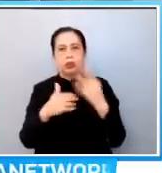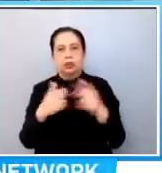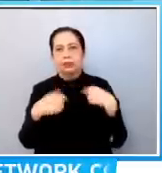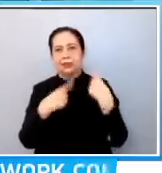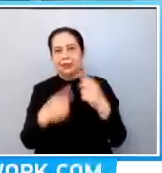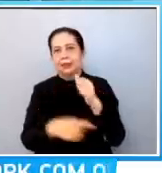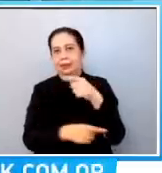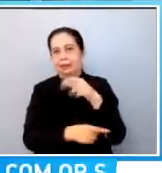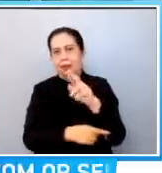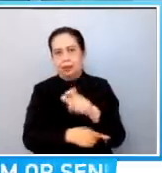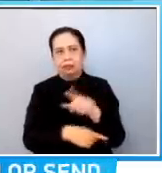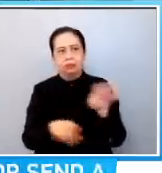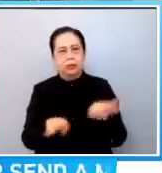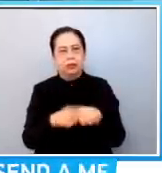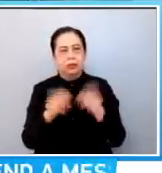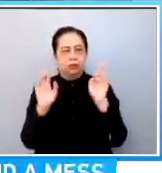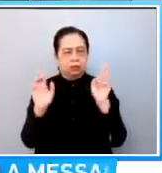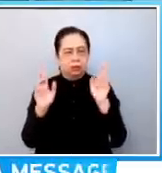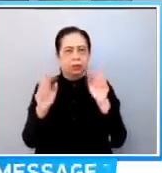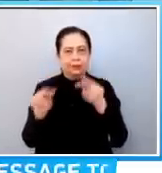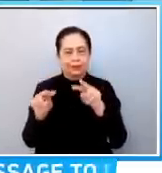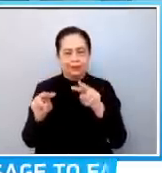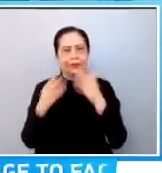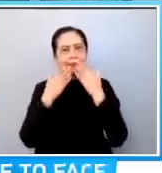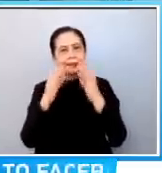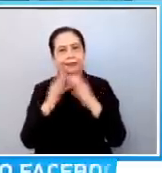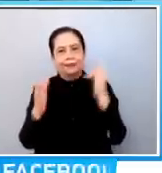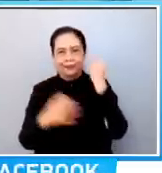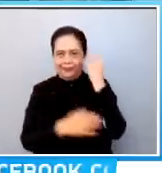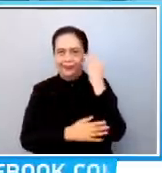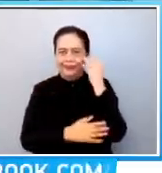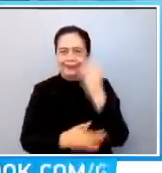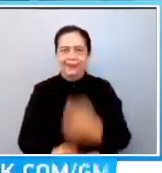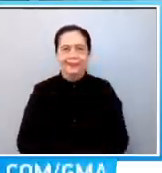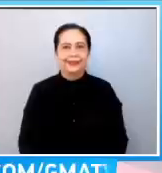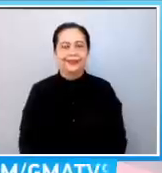yan ang sabay-sabay nating aabangan. Maraming salamat sa iyo, Joseph Moro.